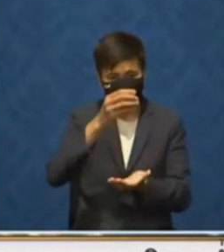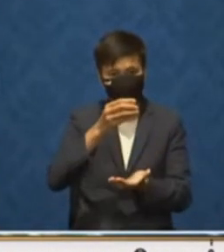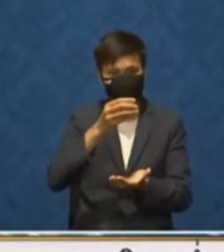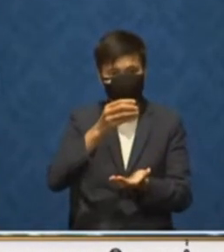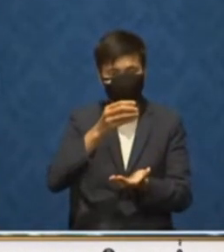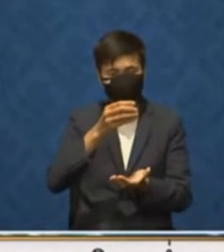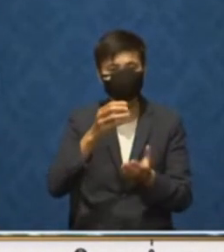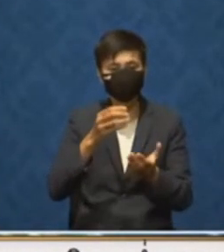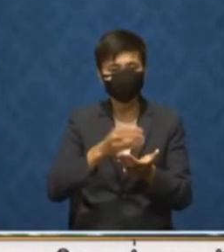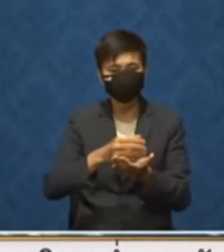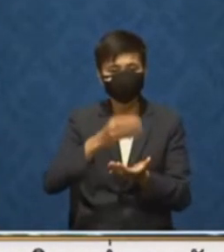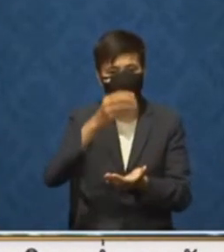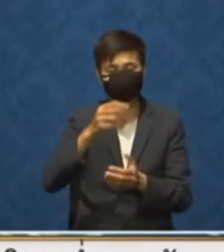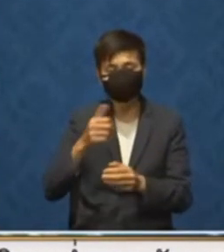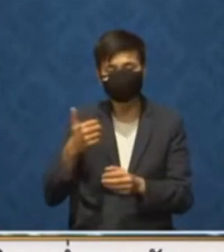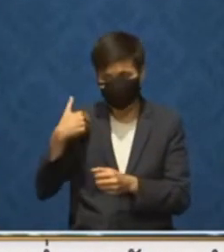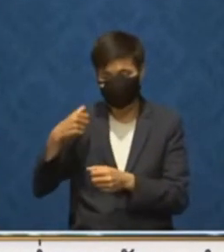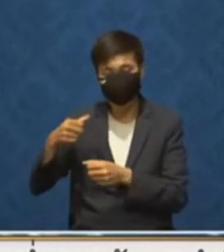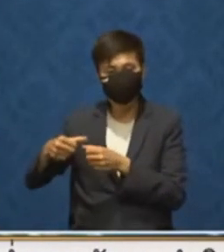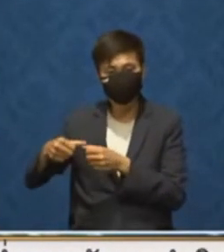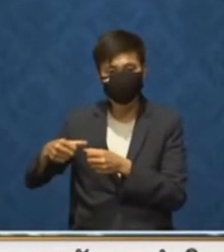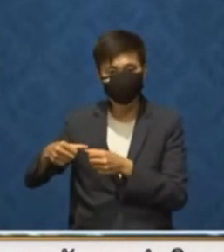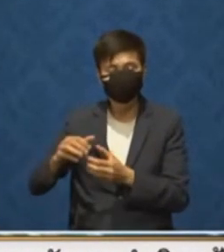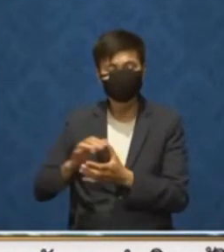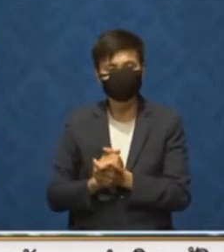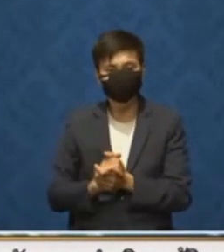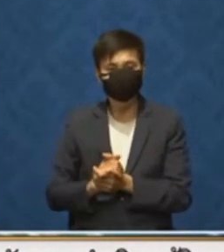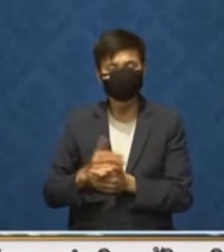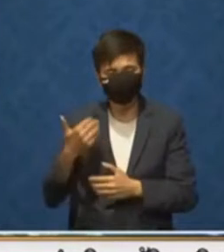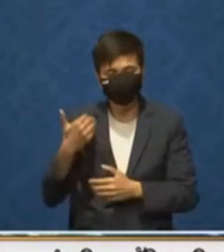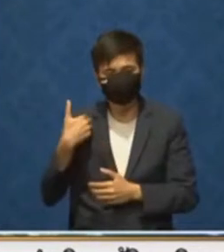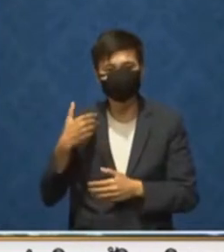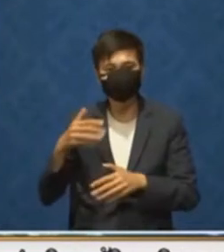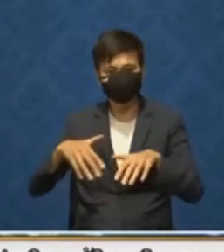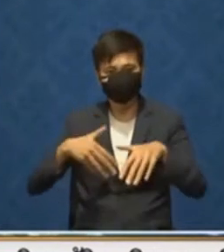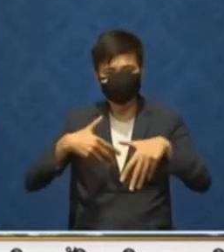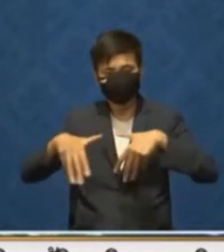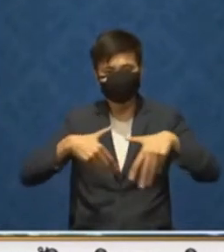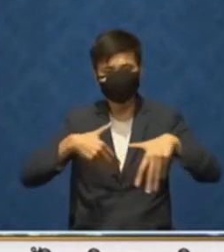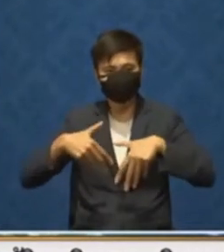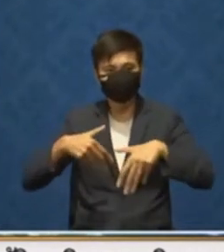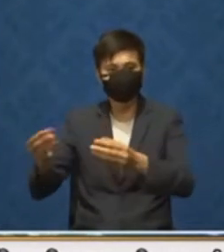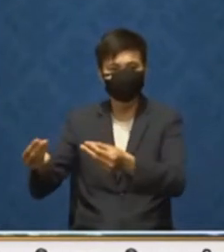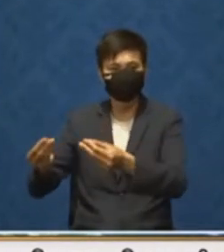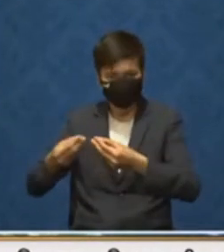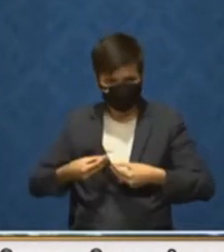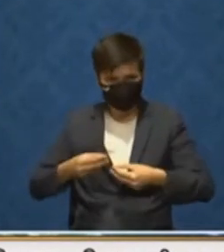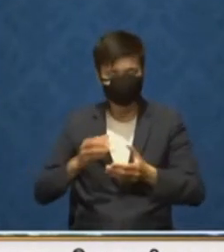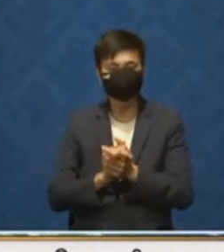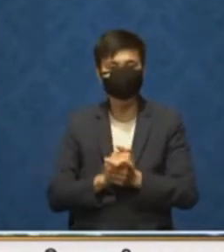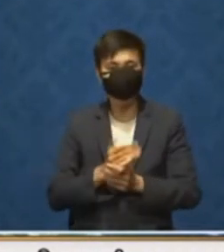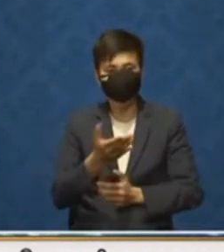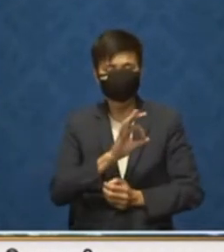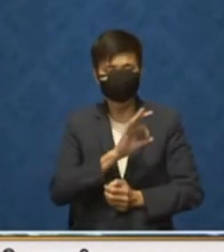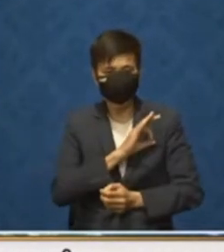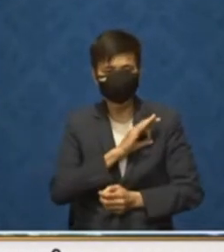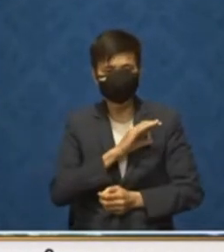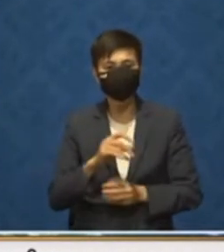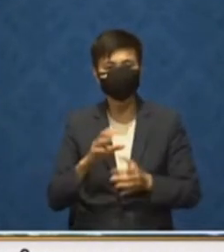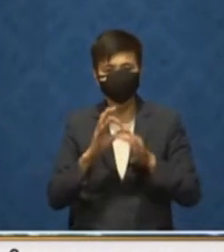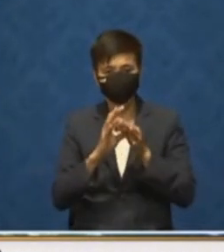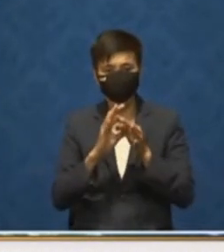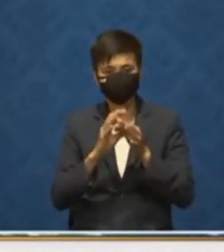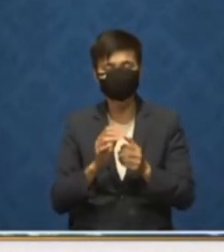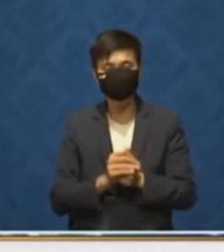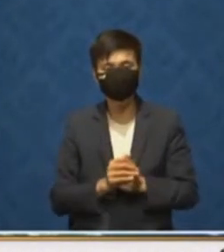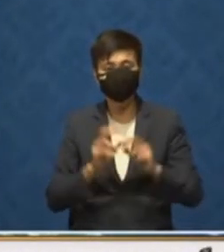อยู่ในระหว่างการดำเนินการที่จะใจกับประชาชนนะครับตอนนี้ก็ต้องขอบคุณที่ท่านสมาชิกได้มีความเป็นห่วงชนประเด็น